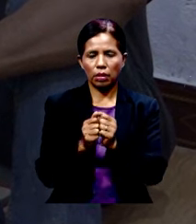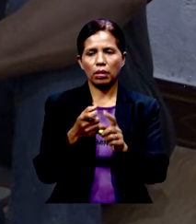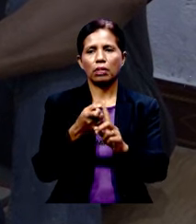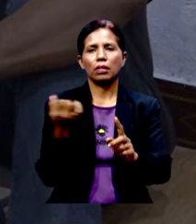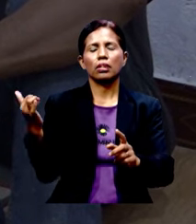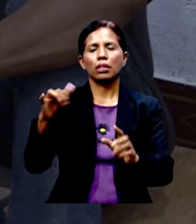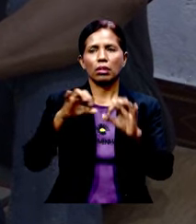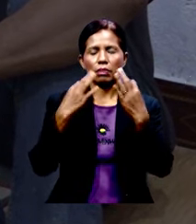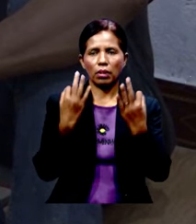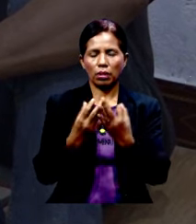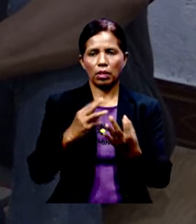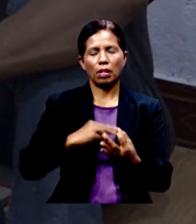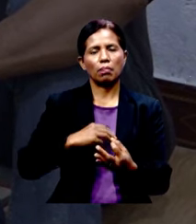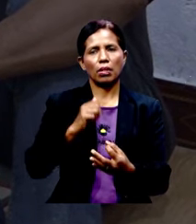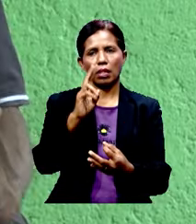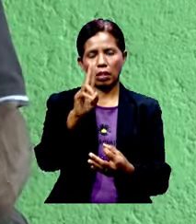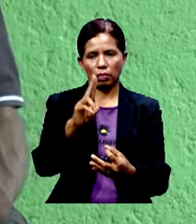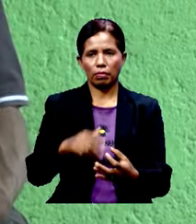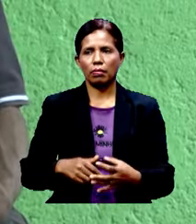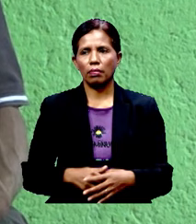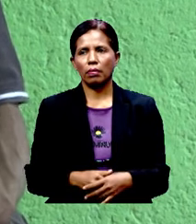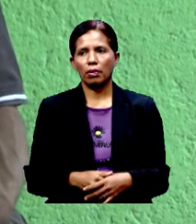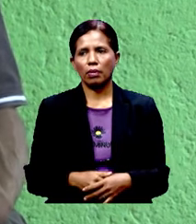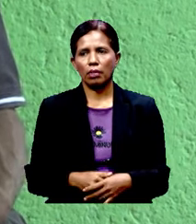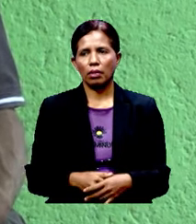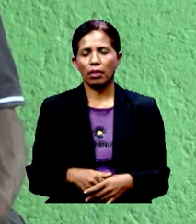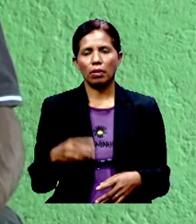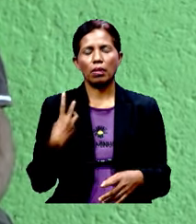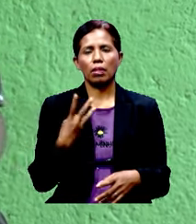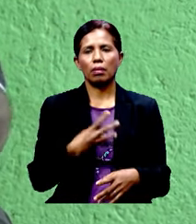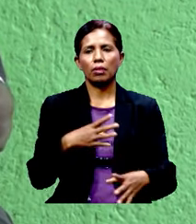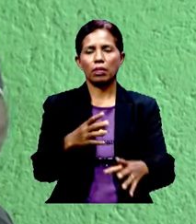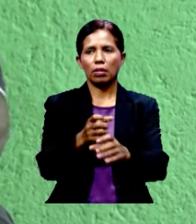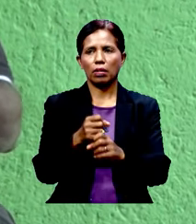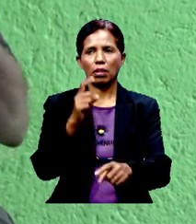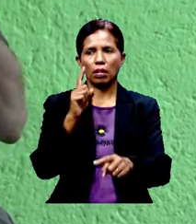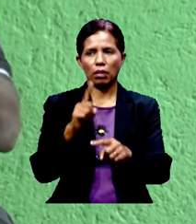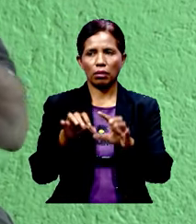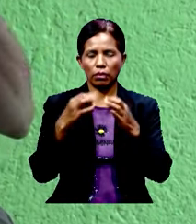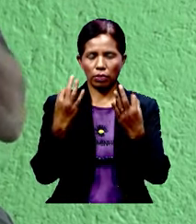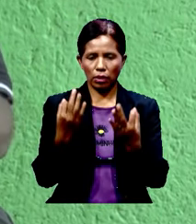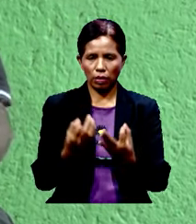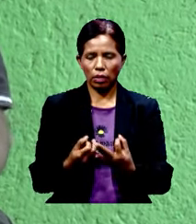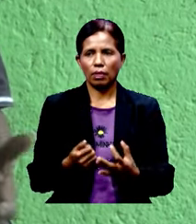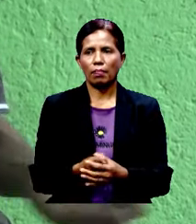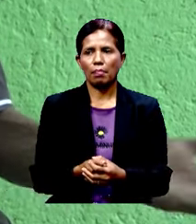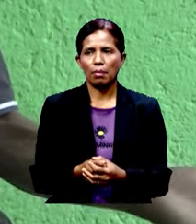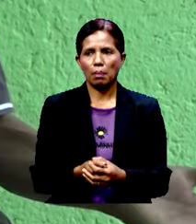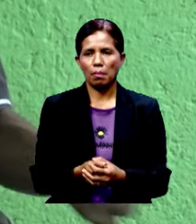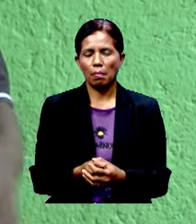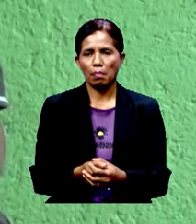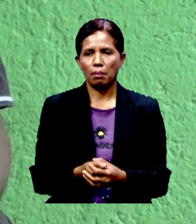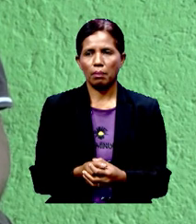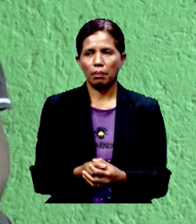ni familia iha manlewana. Mila si mumalo labe la familia ama o bairua bantolo ne.